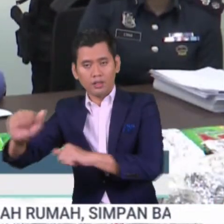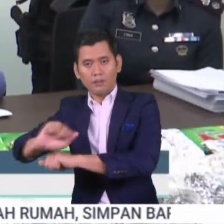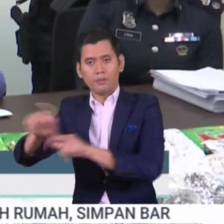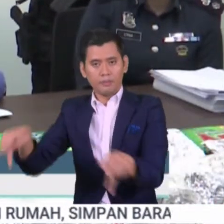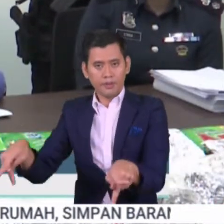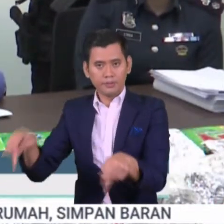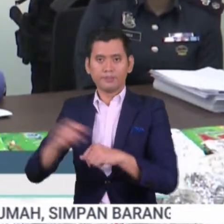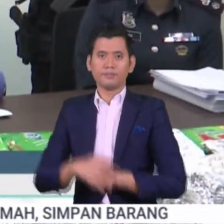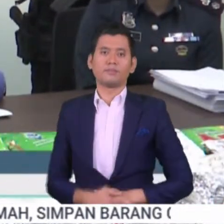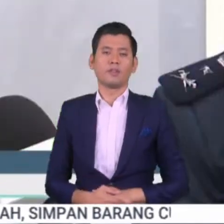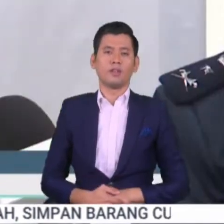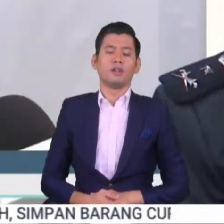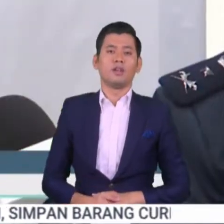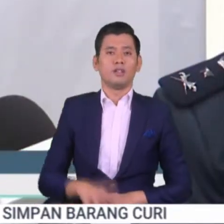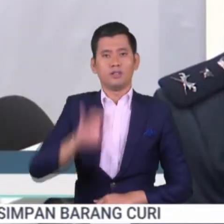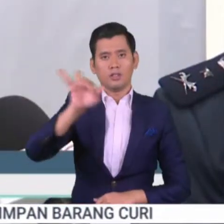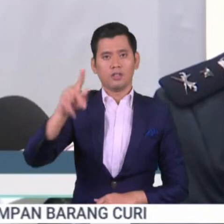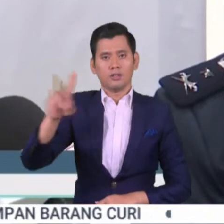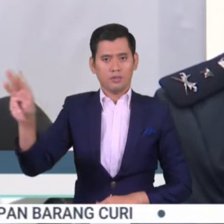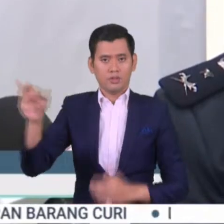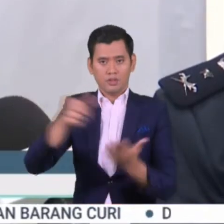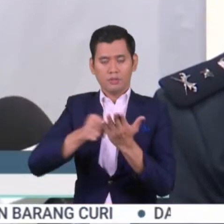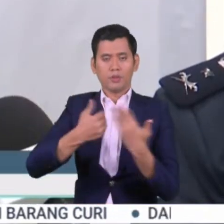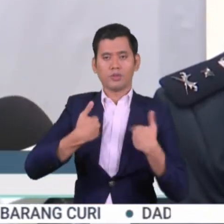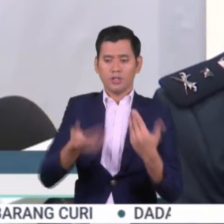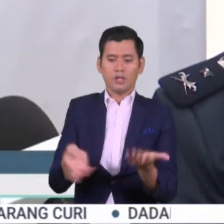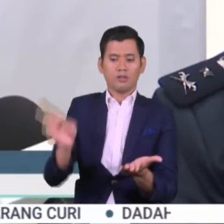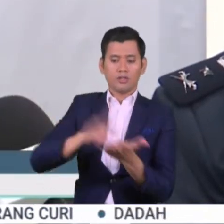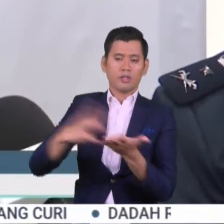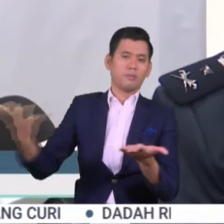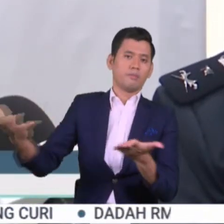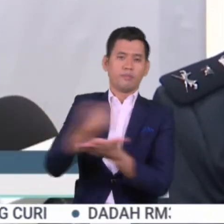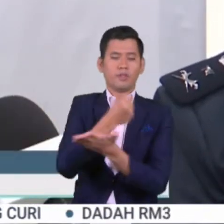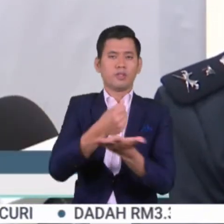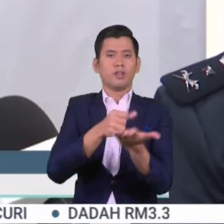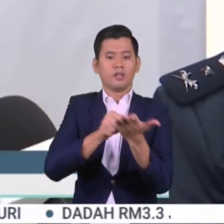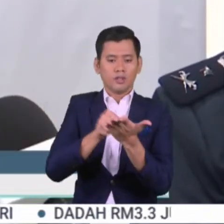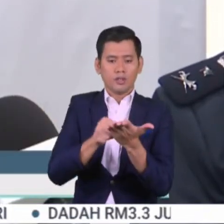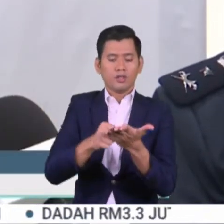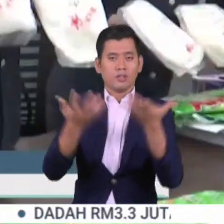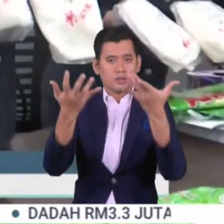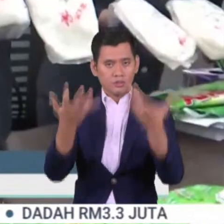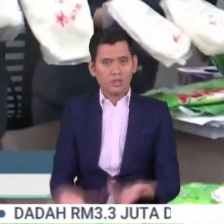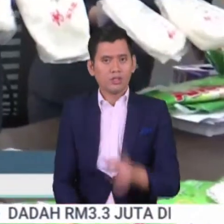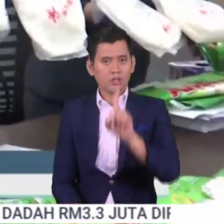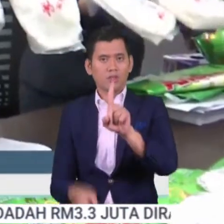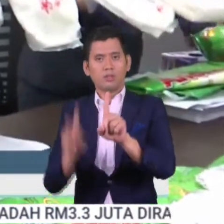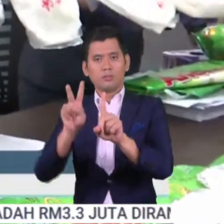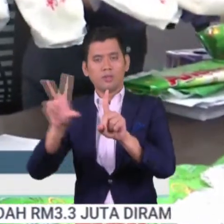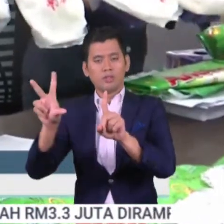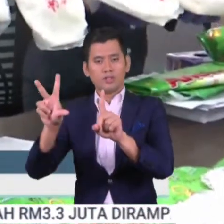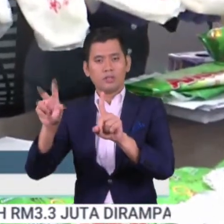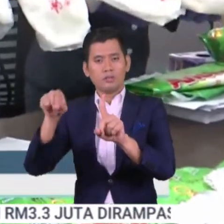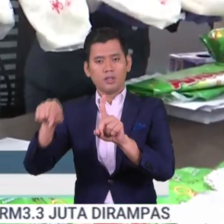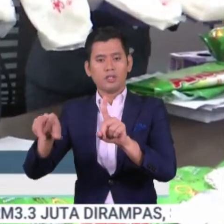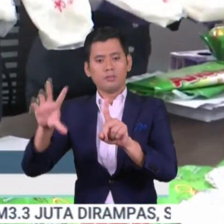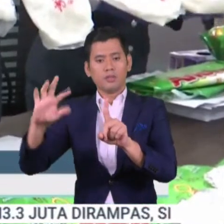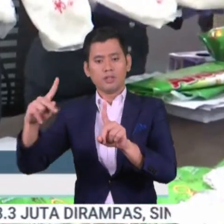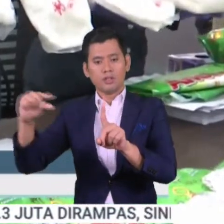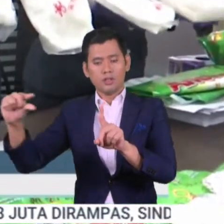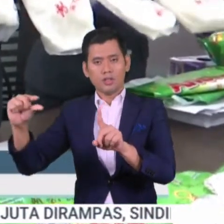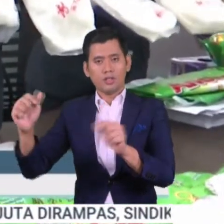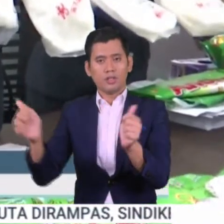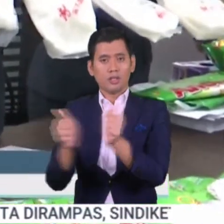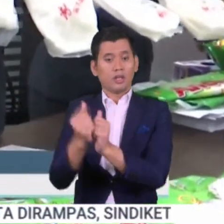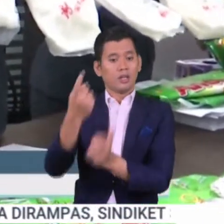memaklumkan JKDM Zon Sabah juga telah merekodkan rampasan dadah seberat 123.56 kilogram